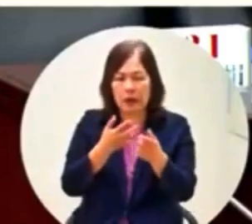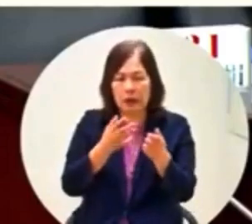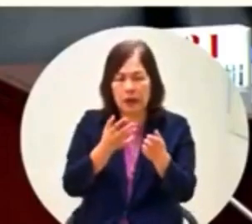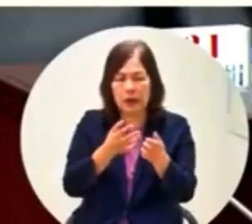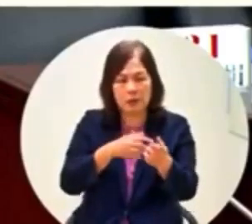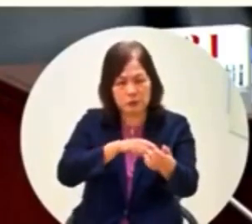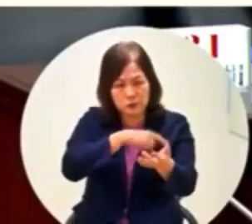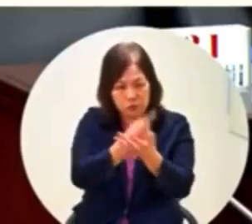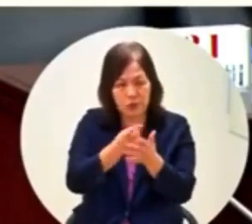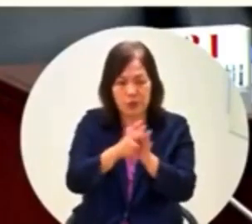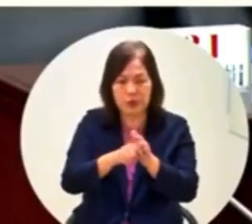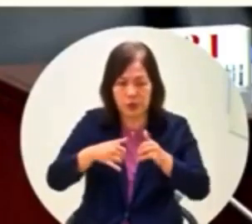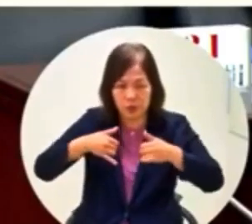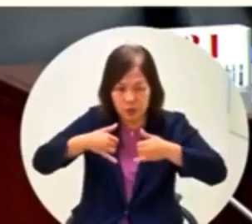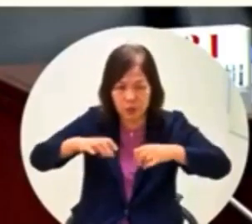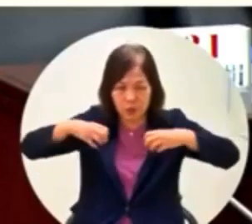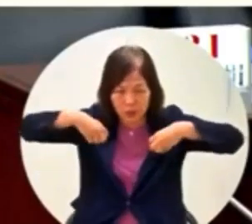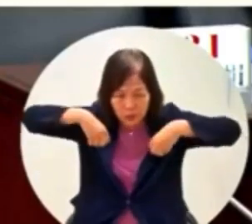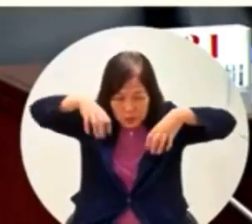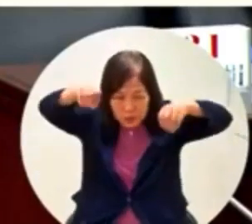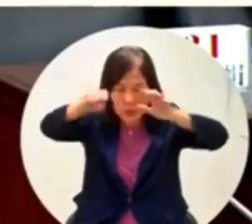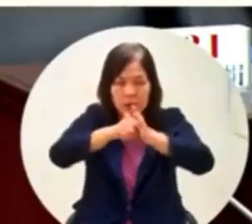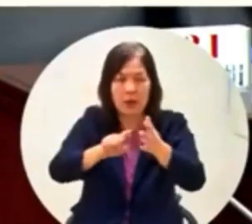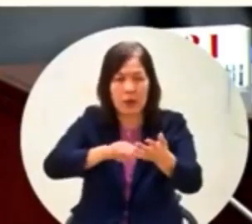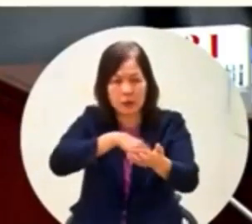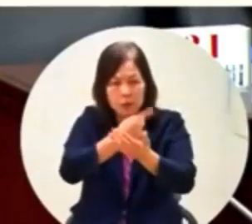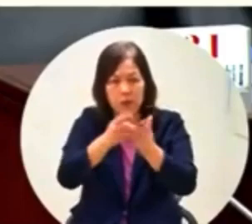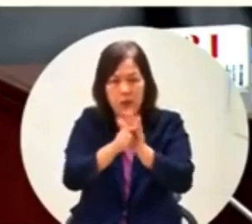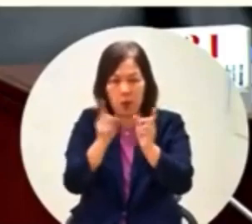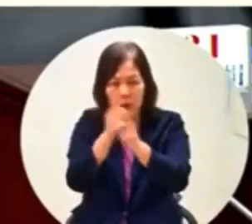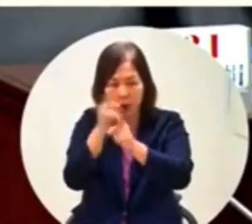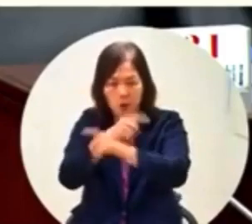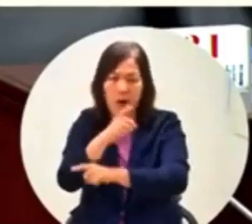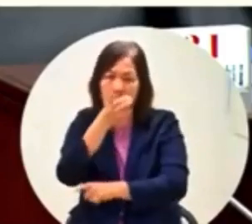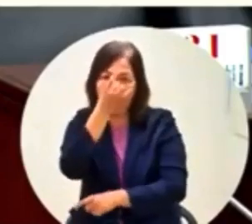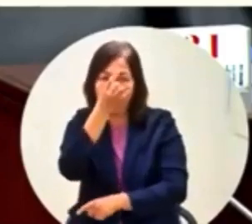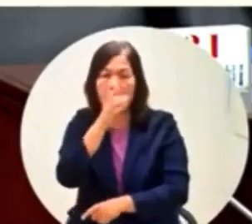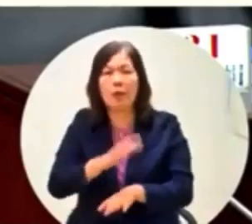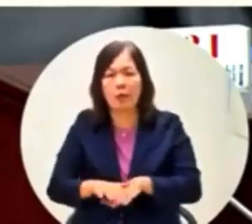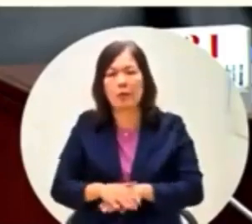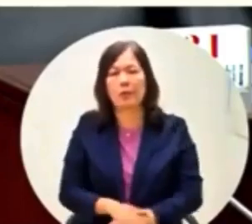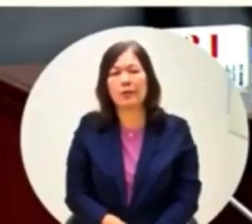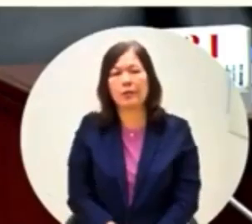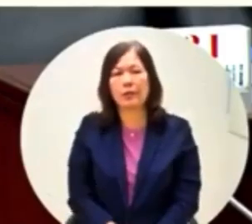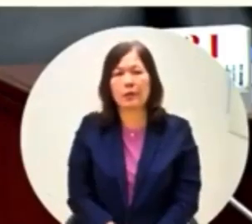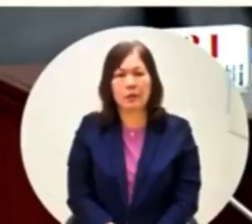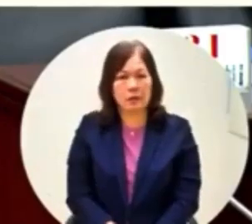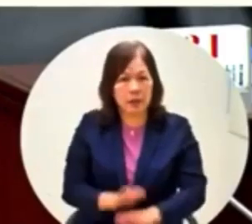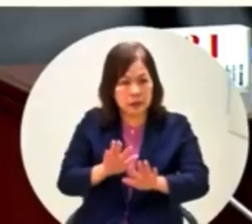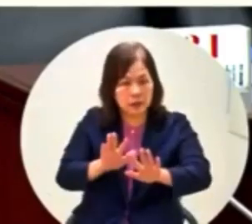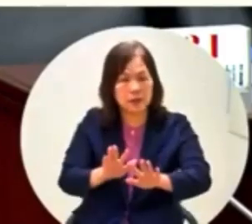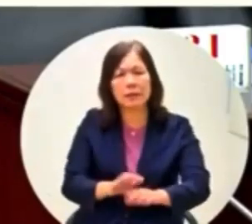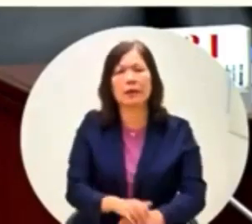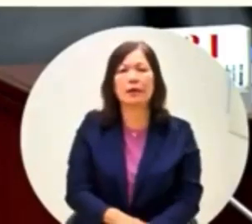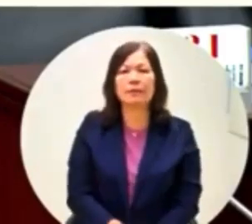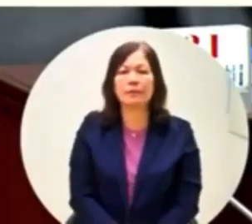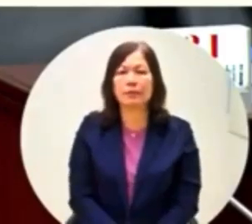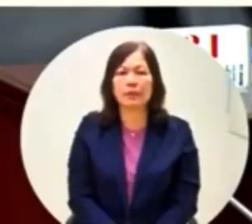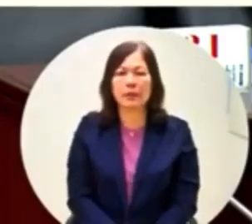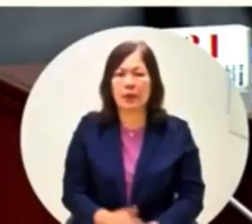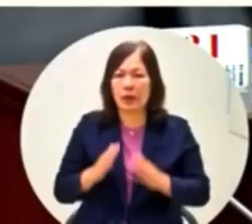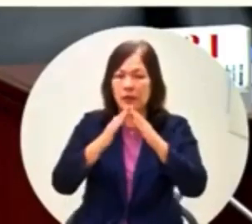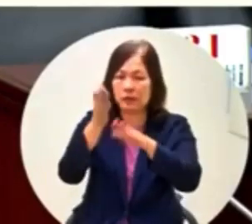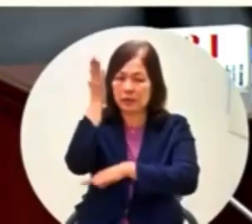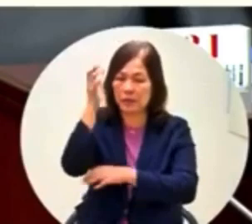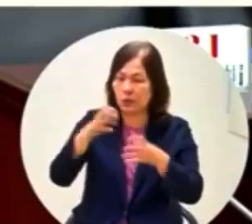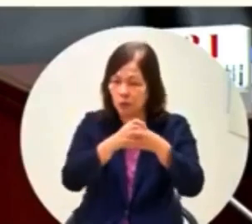面的路灯来做一个全面的汰换。那当然在现在我们市府团队在整